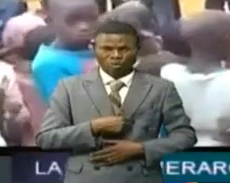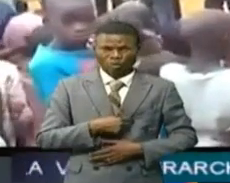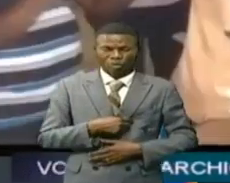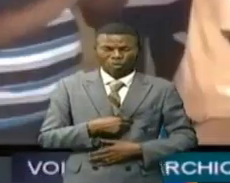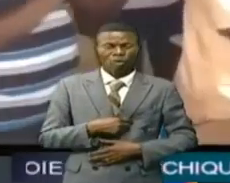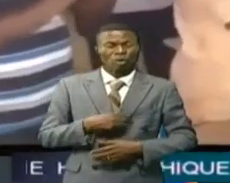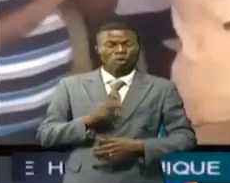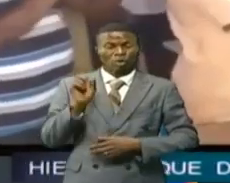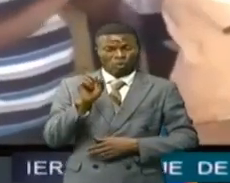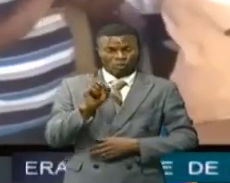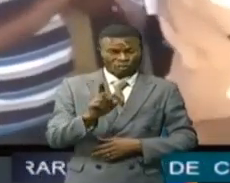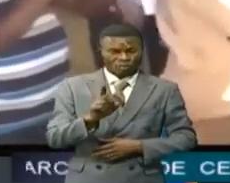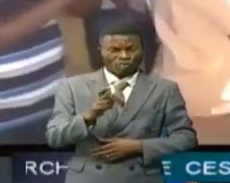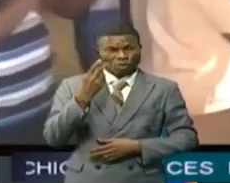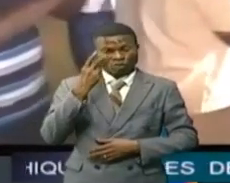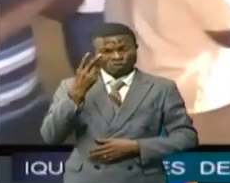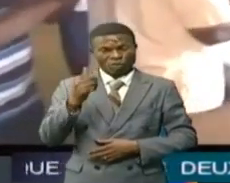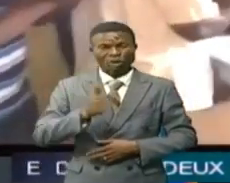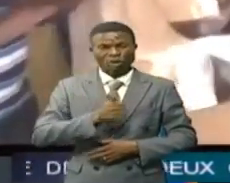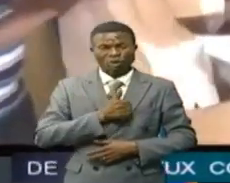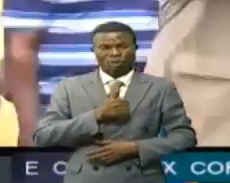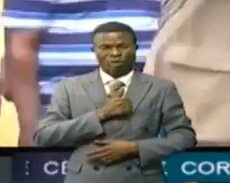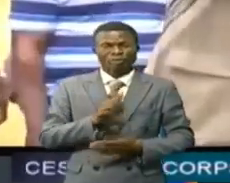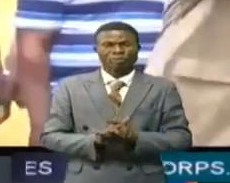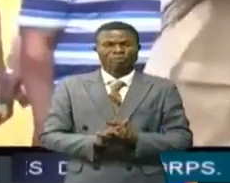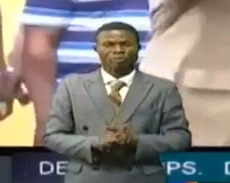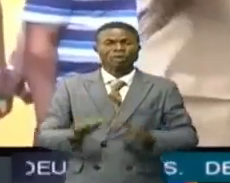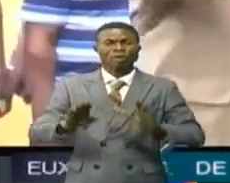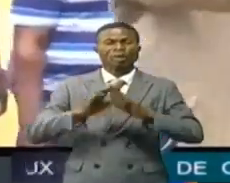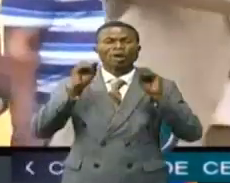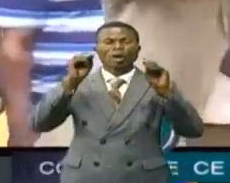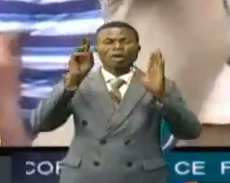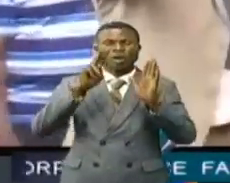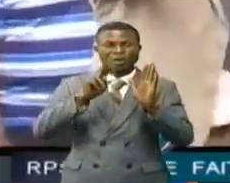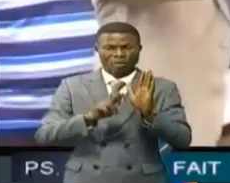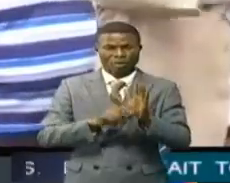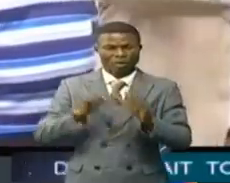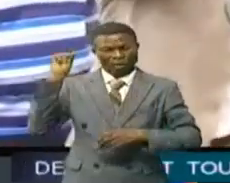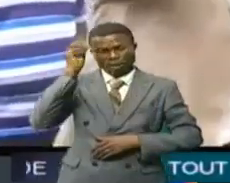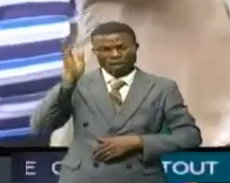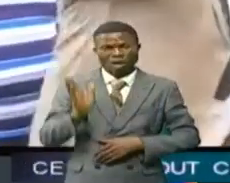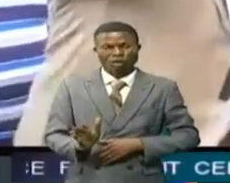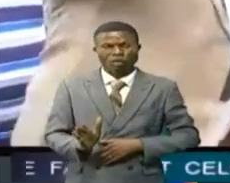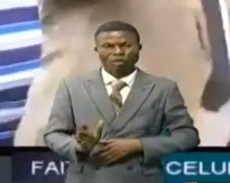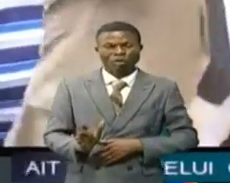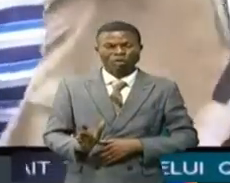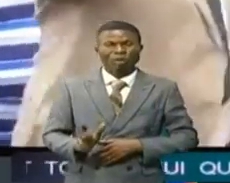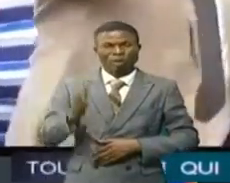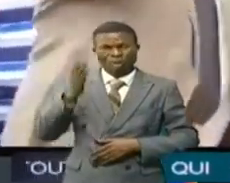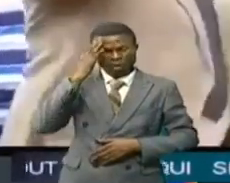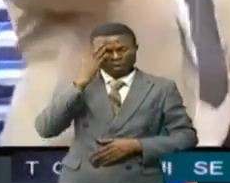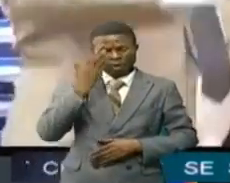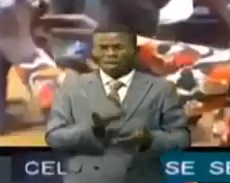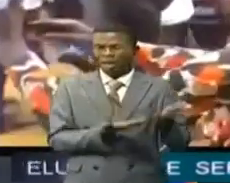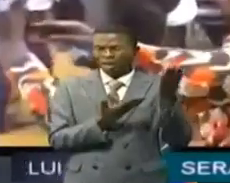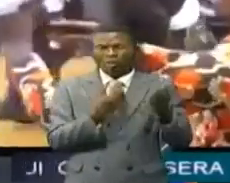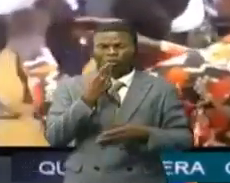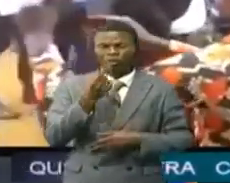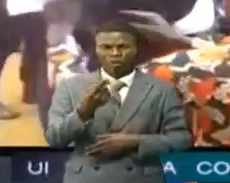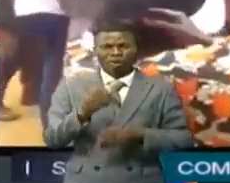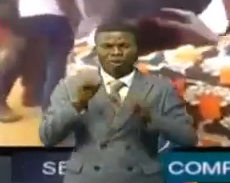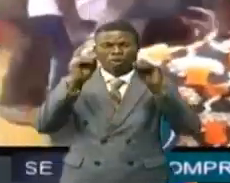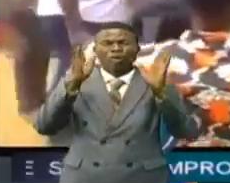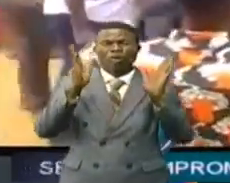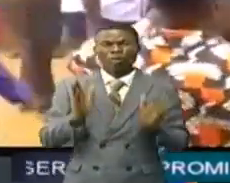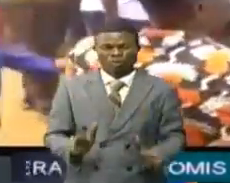pieds ces territoires. L'école est gratuite, mais pas l'enseignant. Le gouverneur Guy Badou le sait pertinemment bien. Les